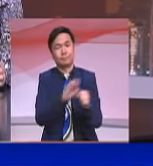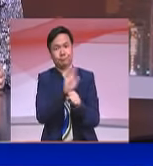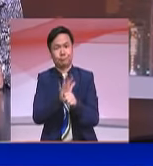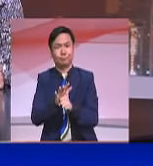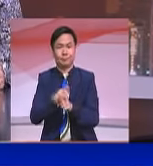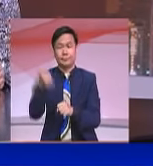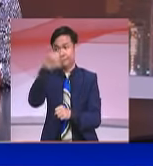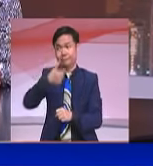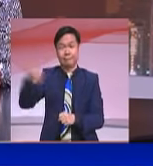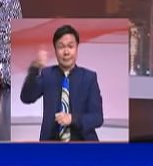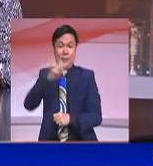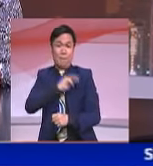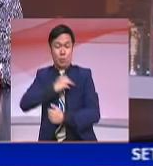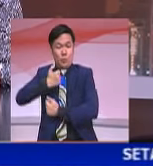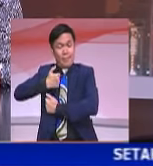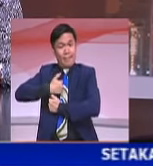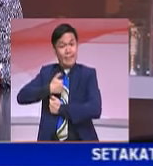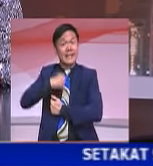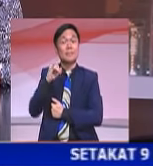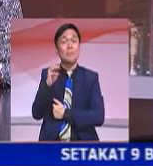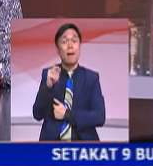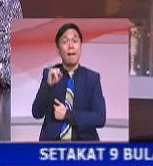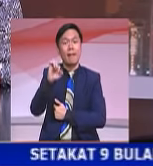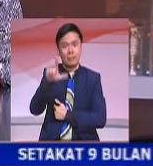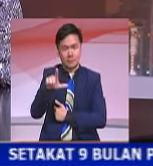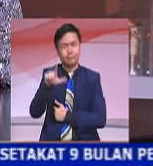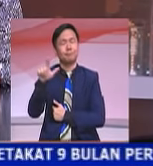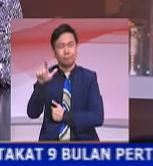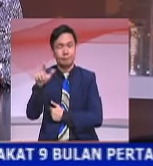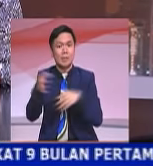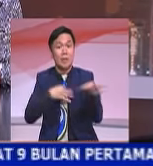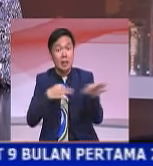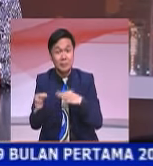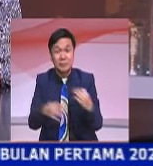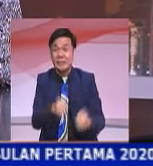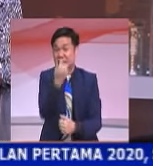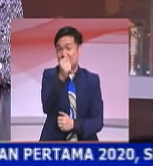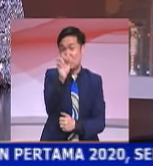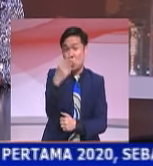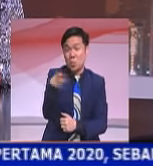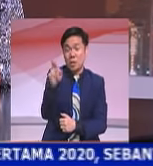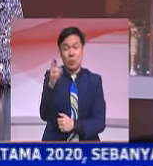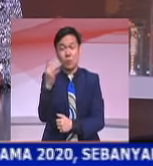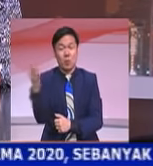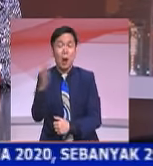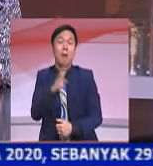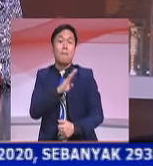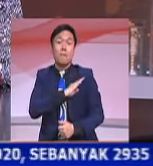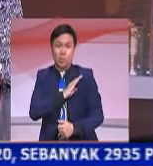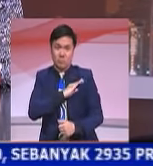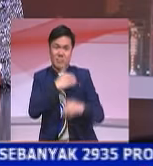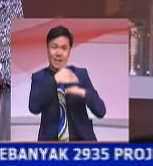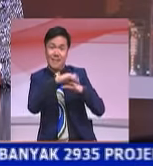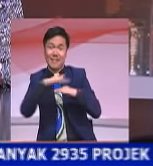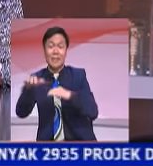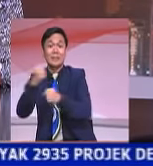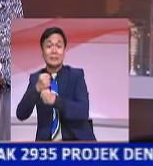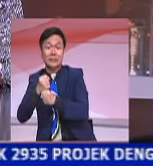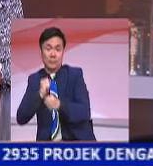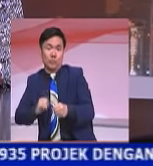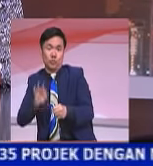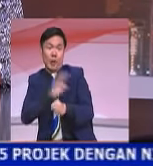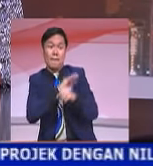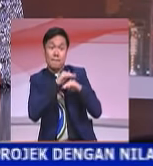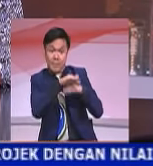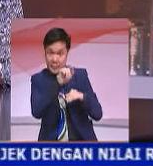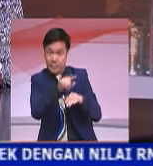Menurut Menteri Kanan Pertahanan Datuk Seri Ismail Sabri Yaakob, sebanyak 10,500 majikan telah menghantar pekerja mereka